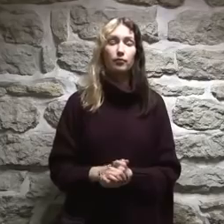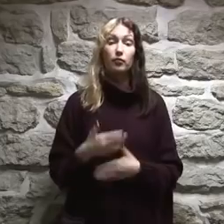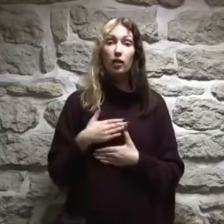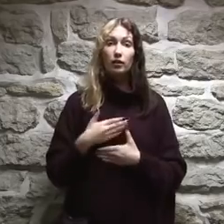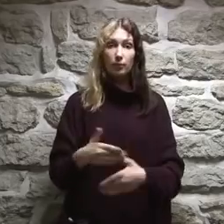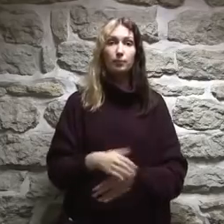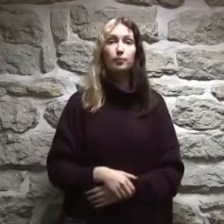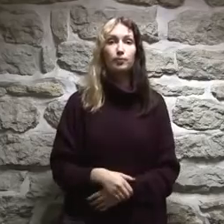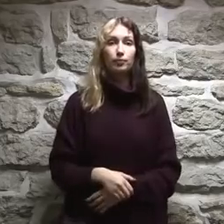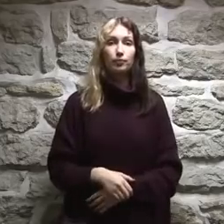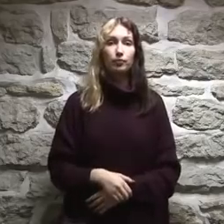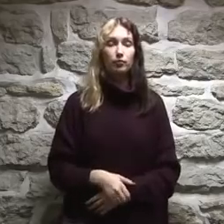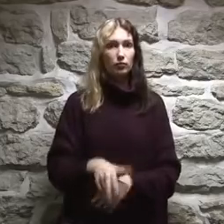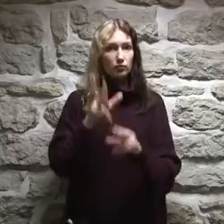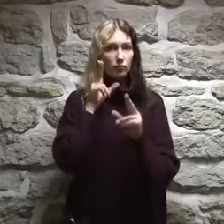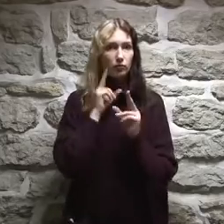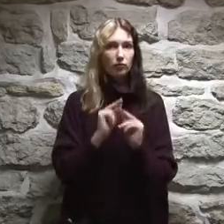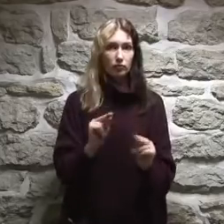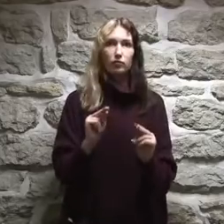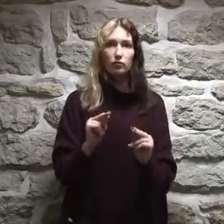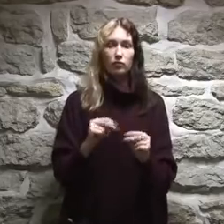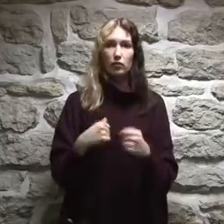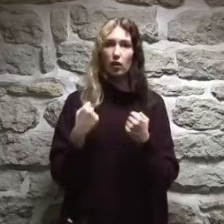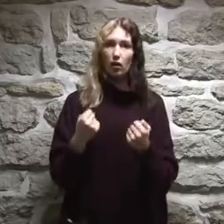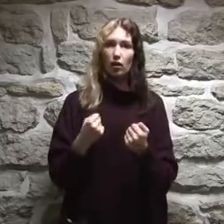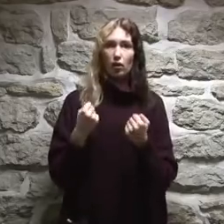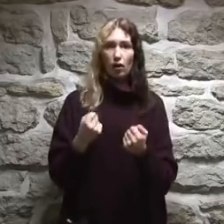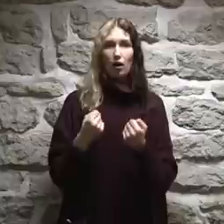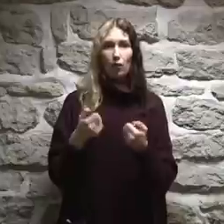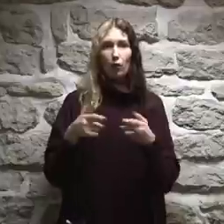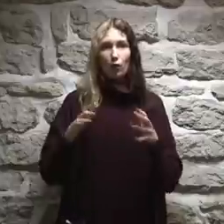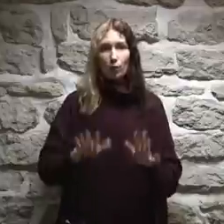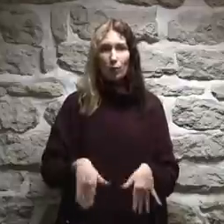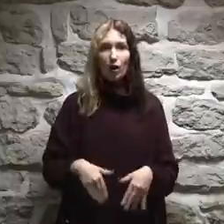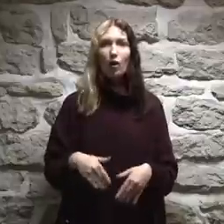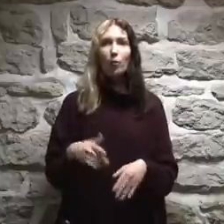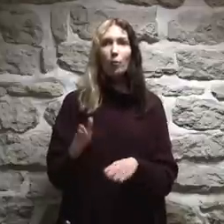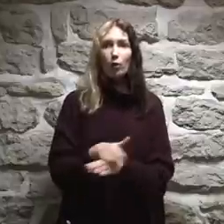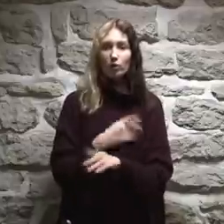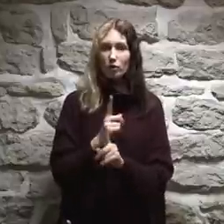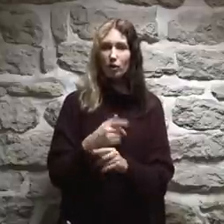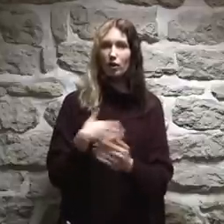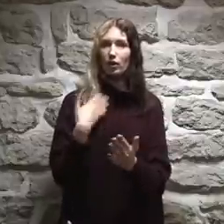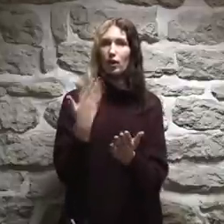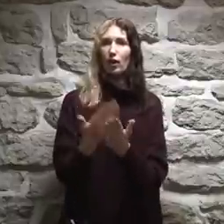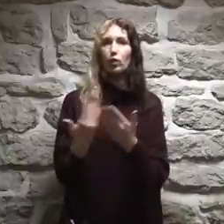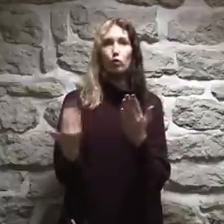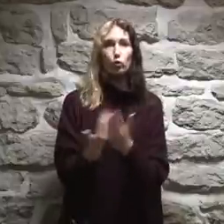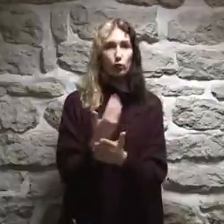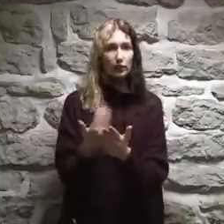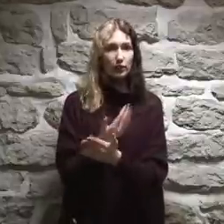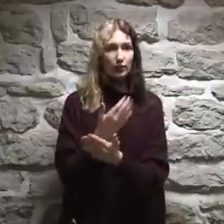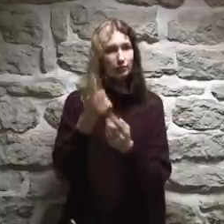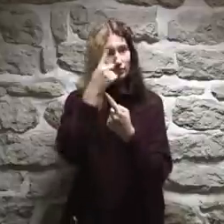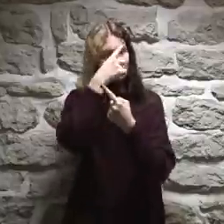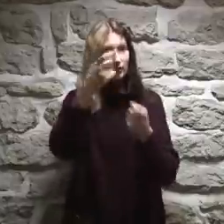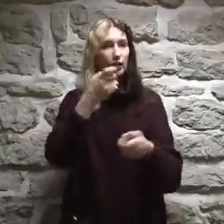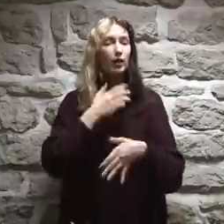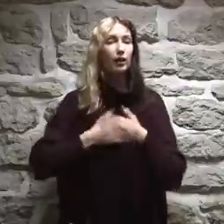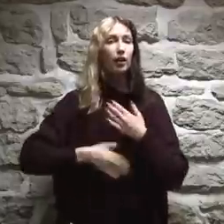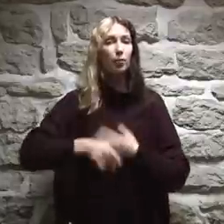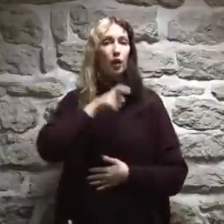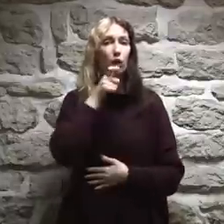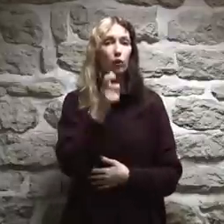Aitäh! Tõesti üle pika aja saab rääkida headest uudistest, et ka minul on hea meel öelda seda, et